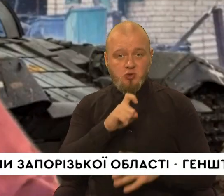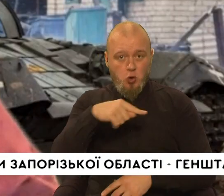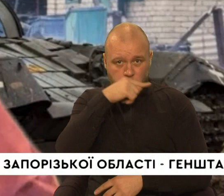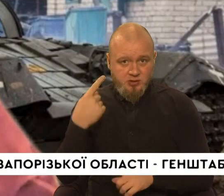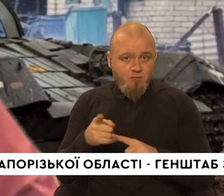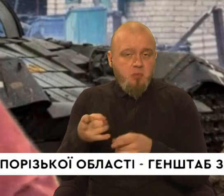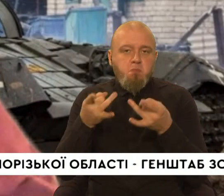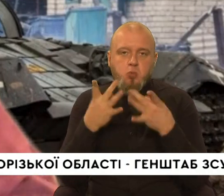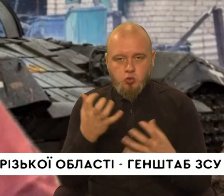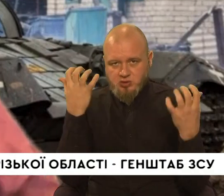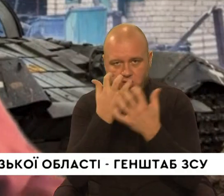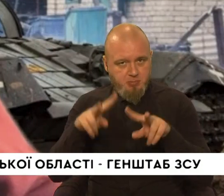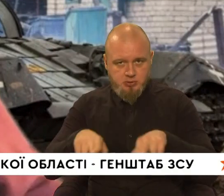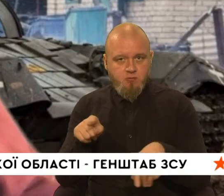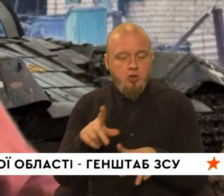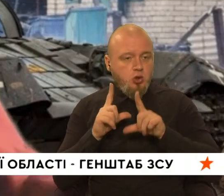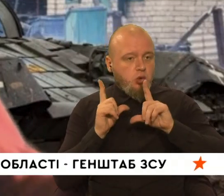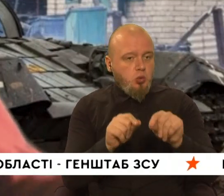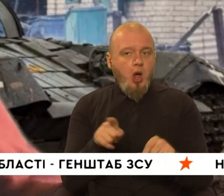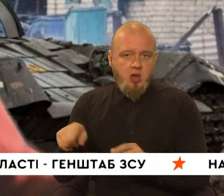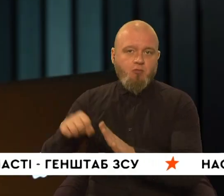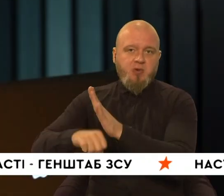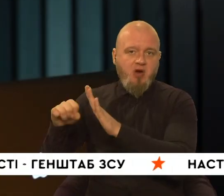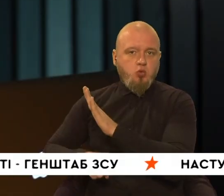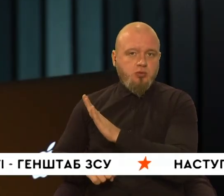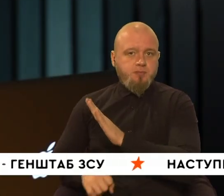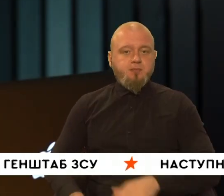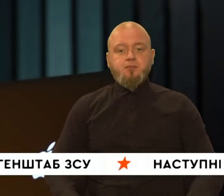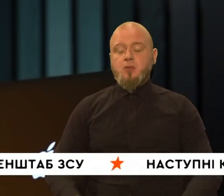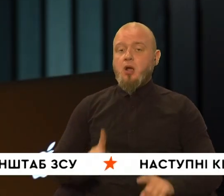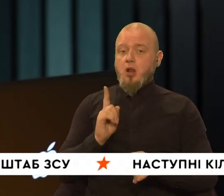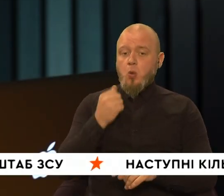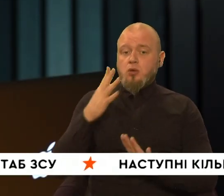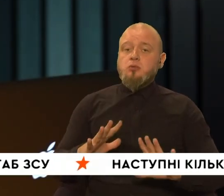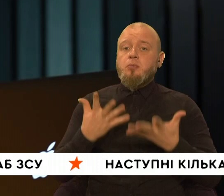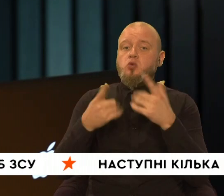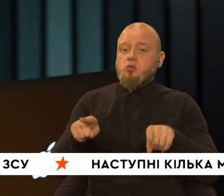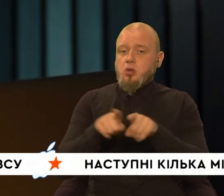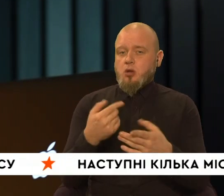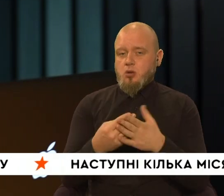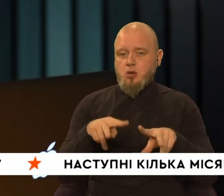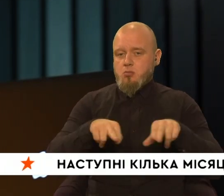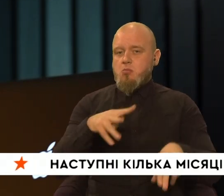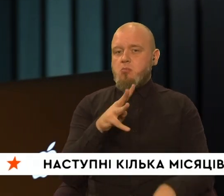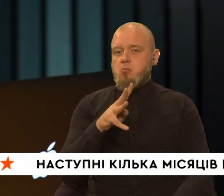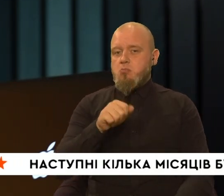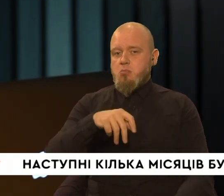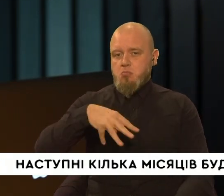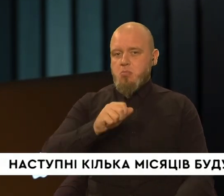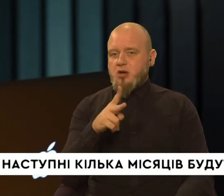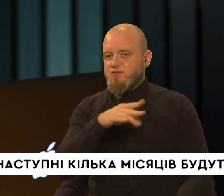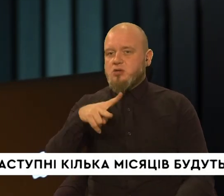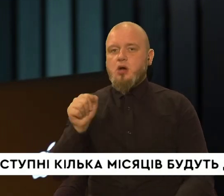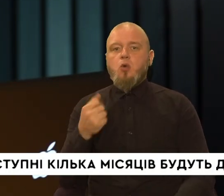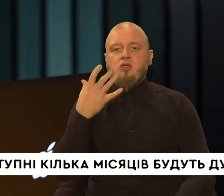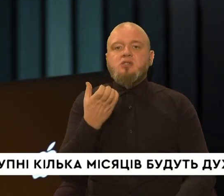Росією вони просто сліпі. Вони йдуть, а їх вбивають. Але коли трапляється щось таке, як в Макіївці, коли кілька сотень людей